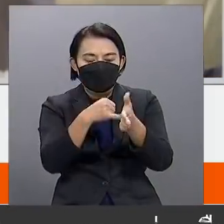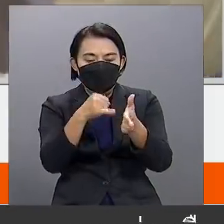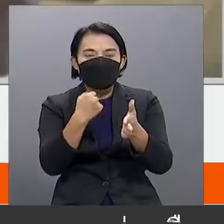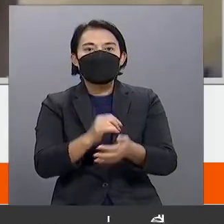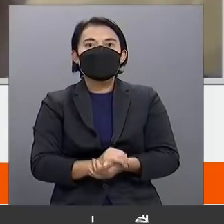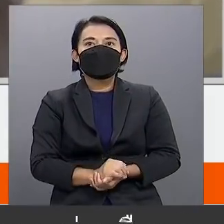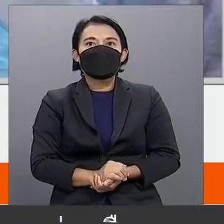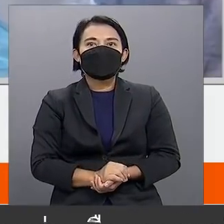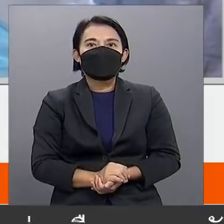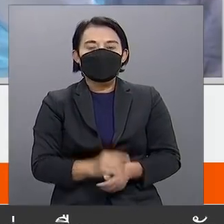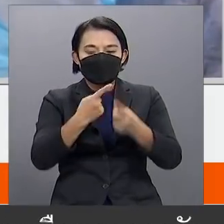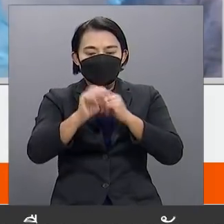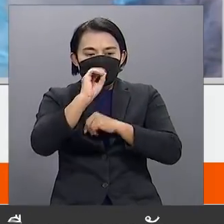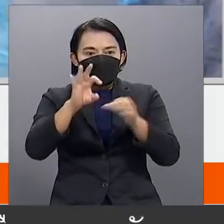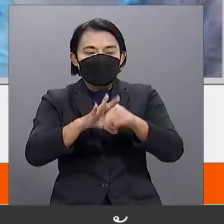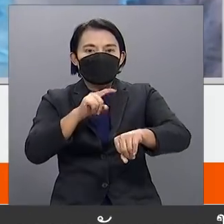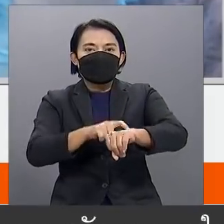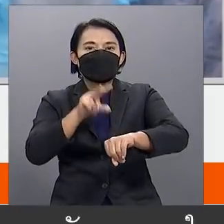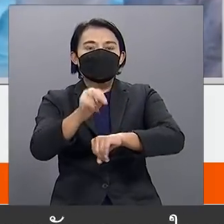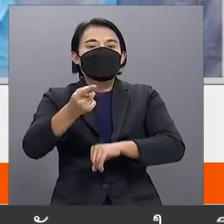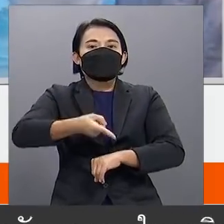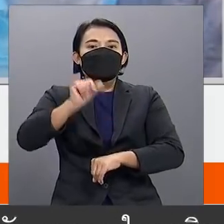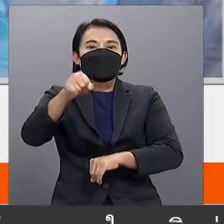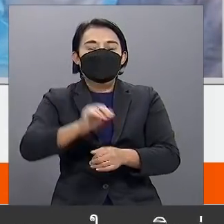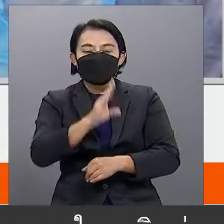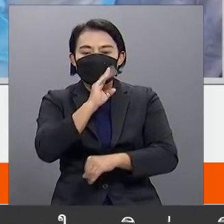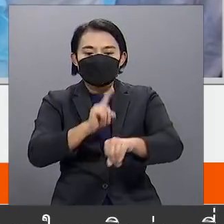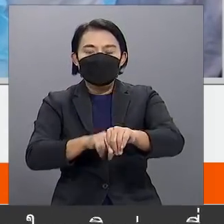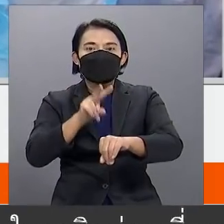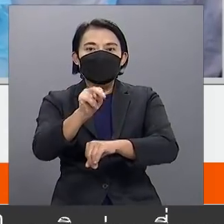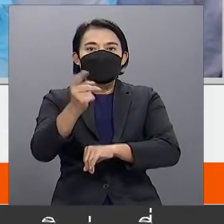ยืนยันว่านัจะเป็ัดเดิมไ่นอนแคppers งครับ